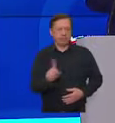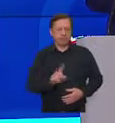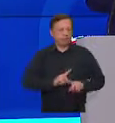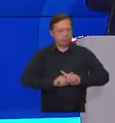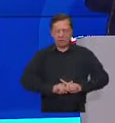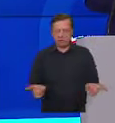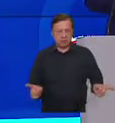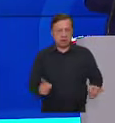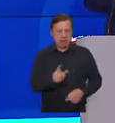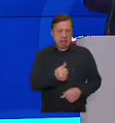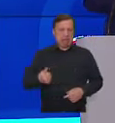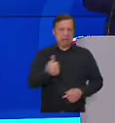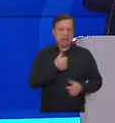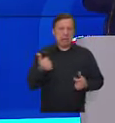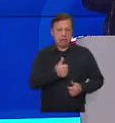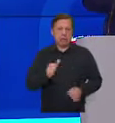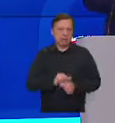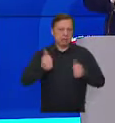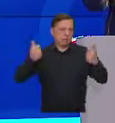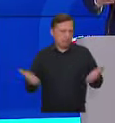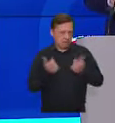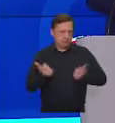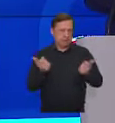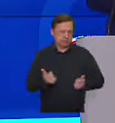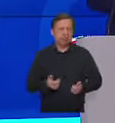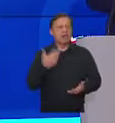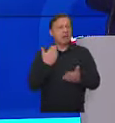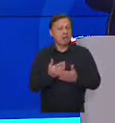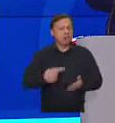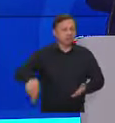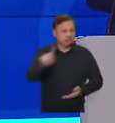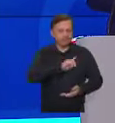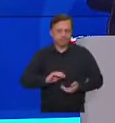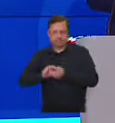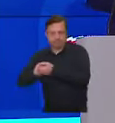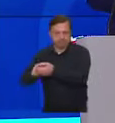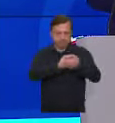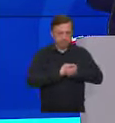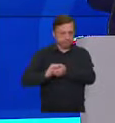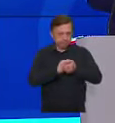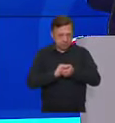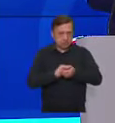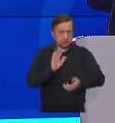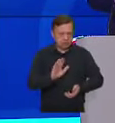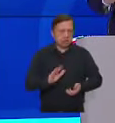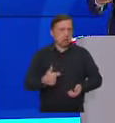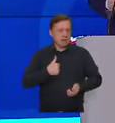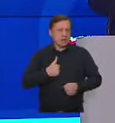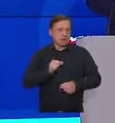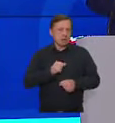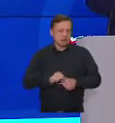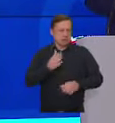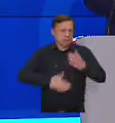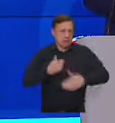Samotność jest groźna, jest niedobra i poprzez naszą solidarność cieszę się, że w tak piękny sposób staramy